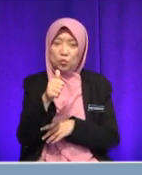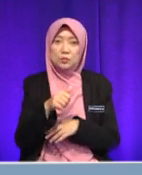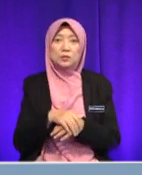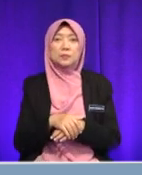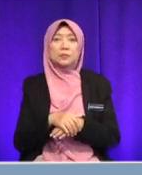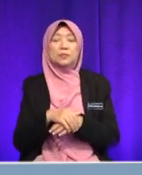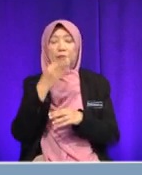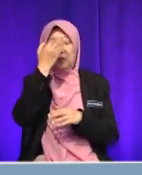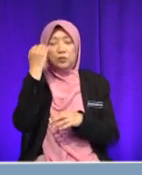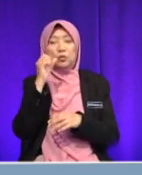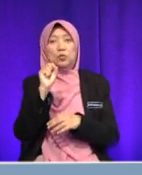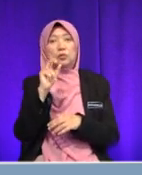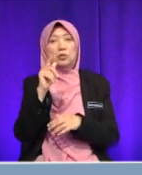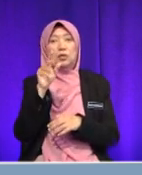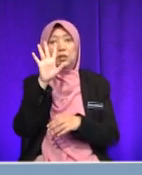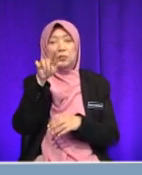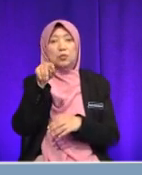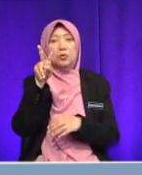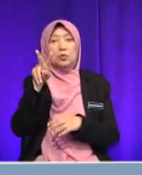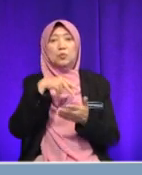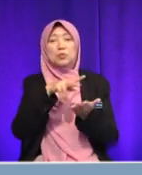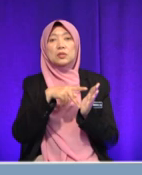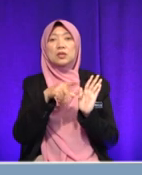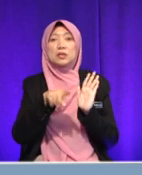dengan faktor skala 5/2 pada pusat